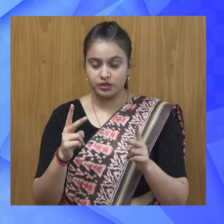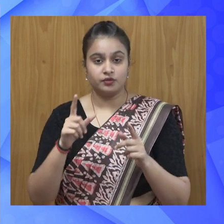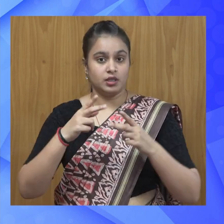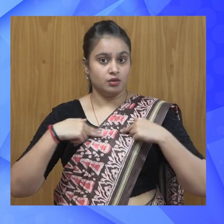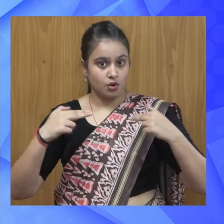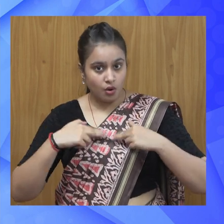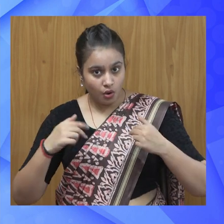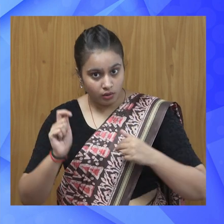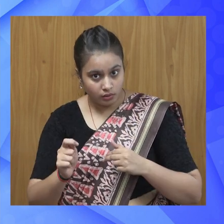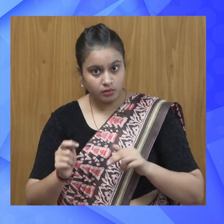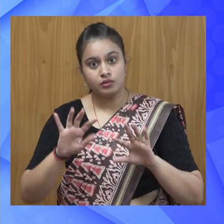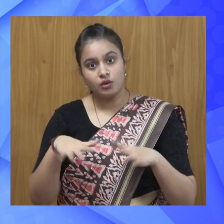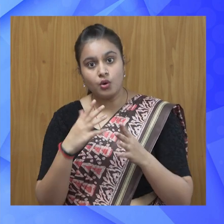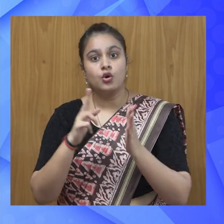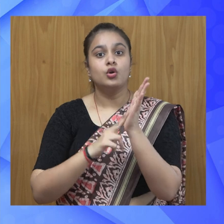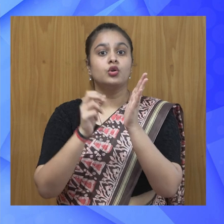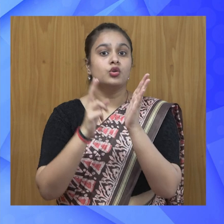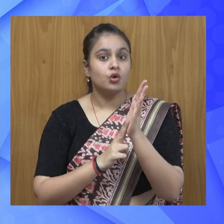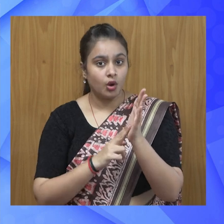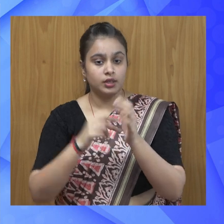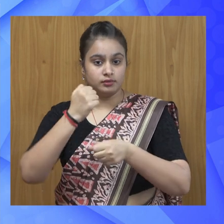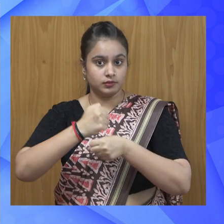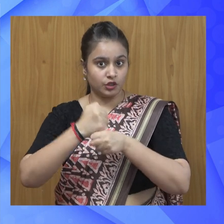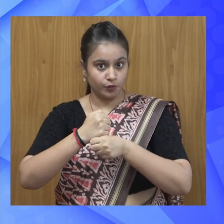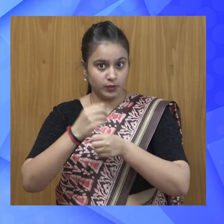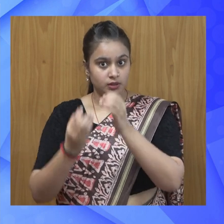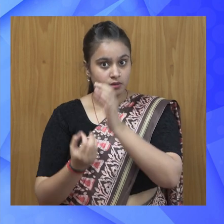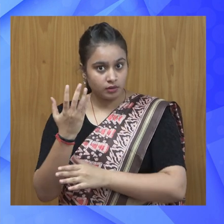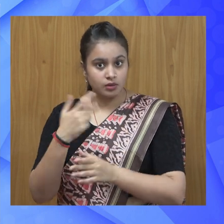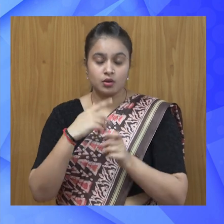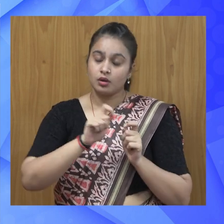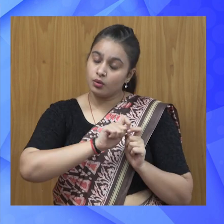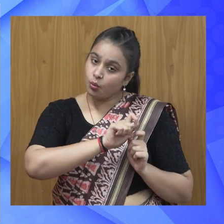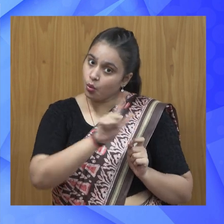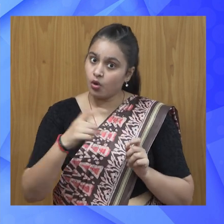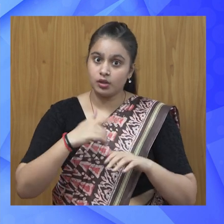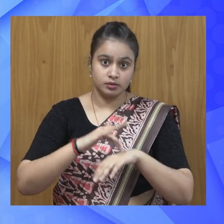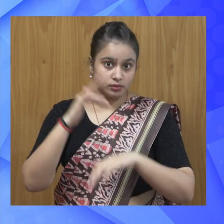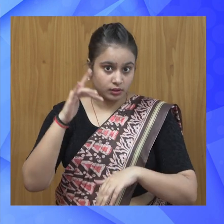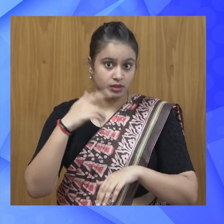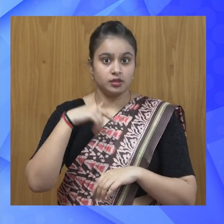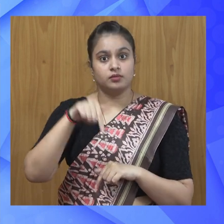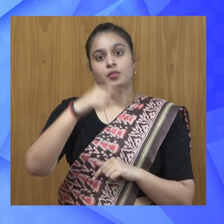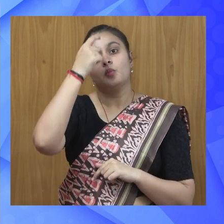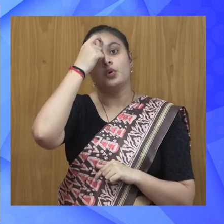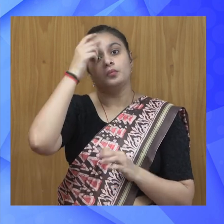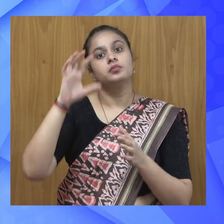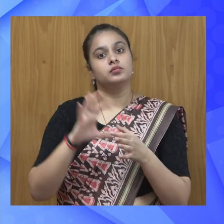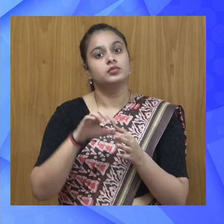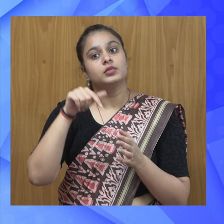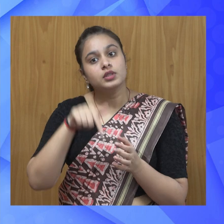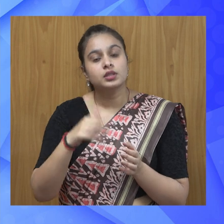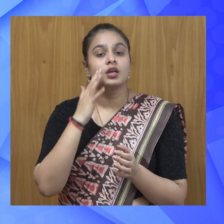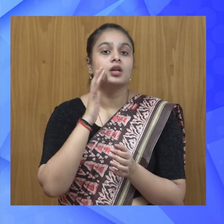agencies or the non-governmental organizations, everyone is very sensitive about these issues. So it